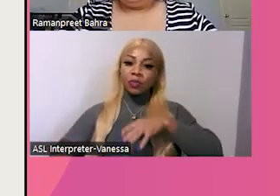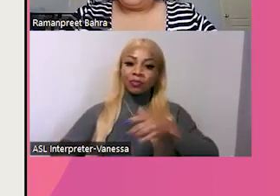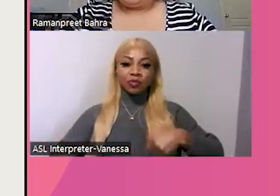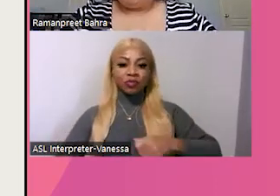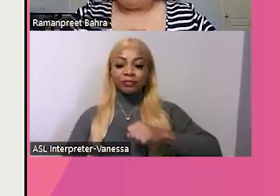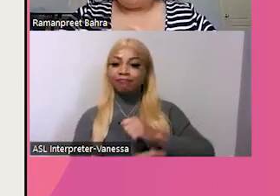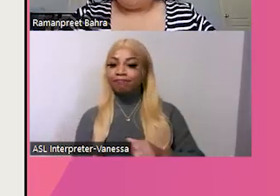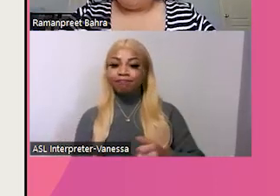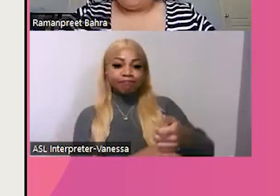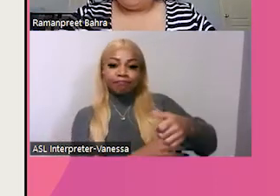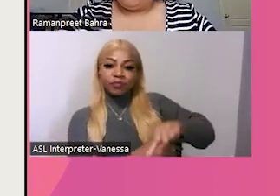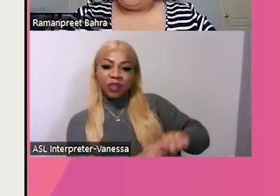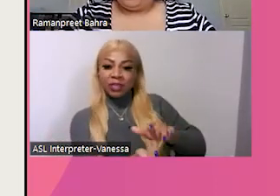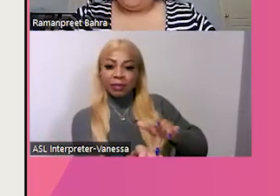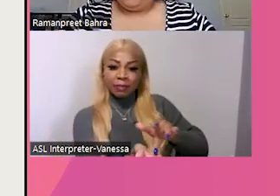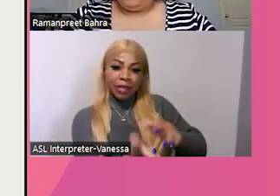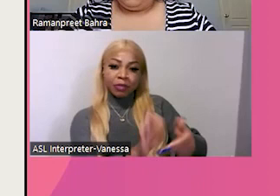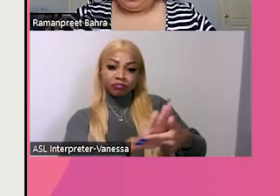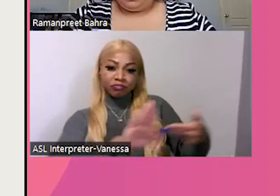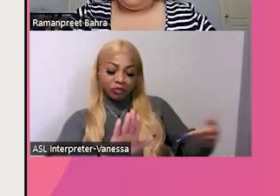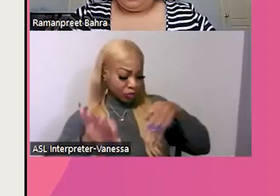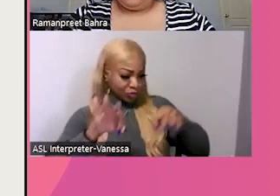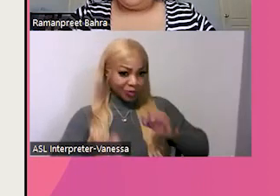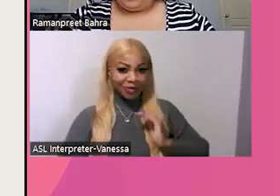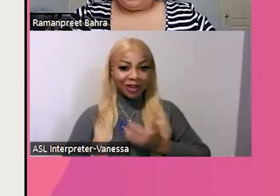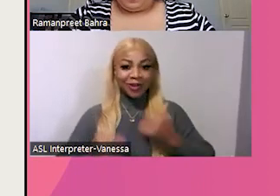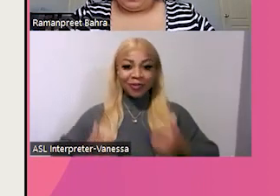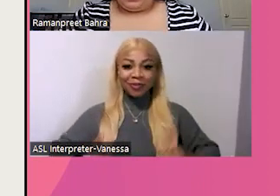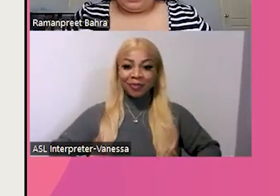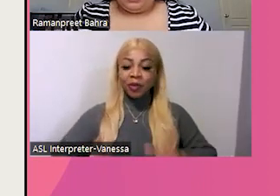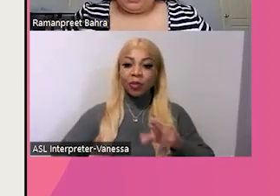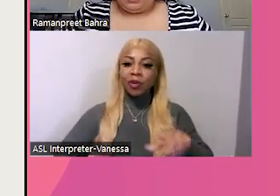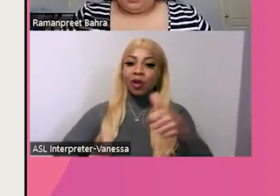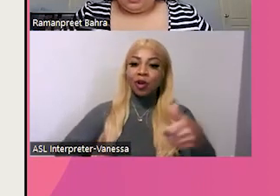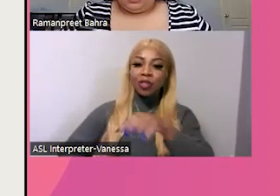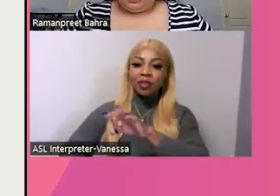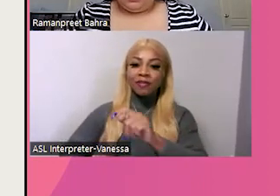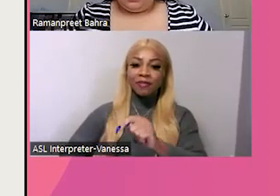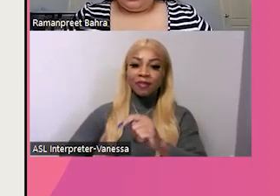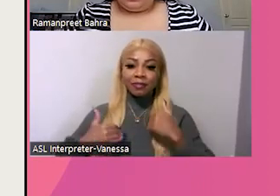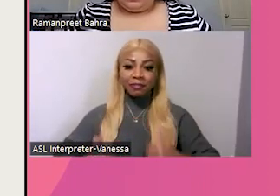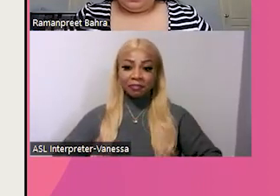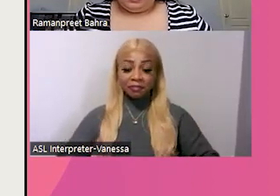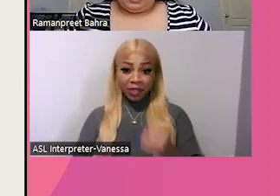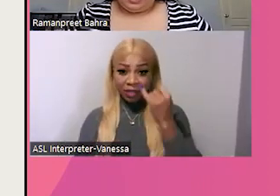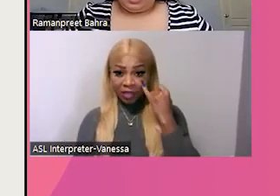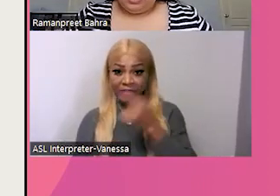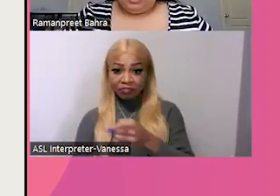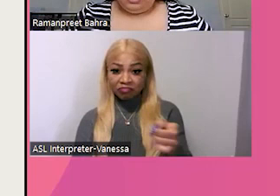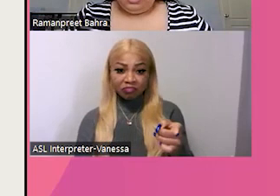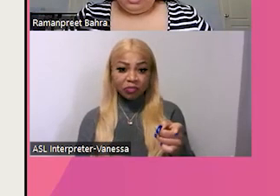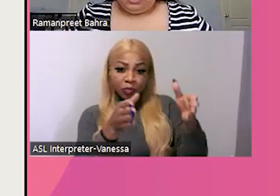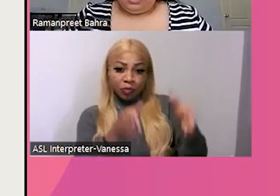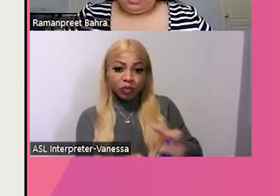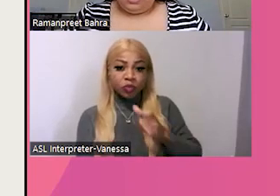dans le domaine de la corpulence, nous rejetons les termes biomédicaux pour décrire nos corps et les corps corpulents. Si vous êtes